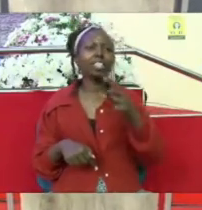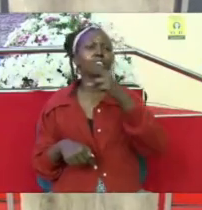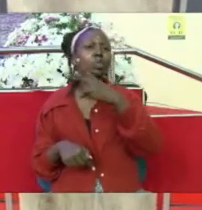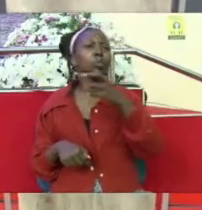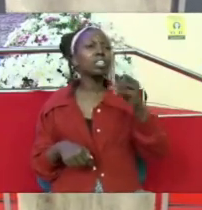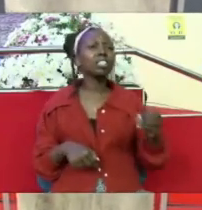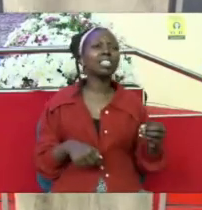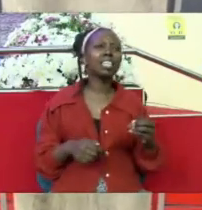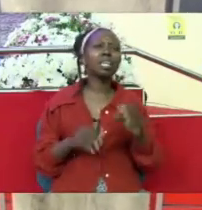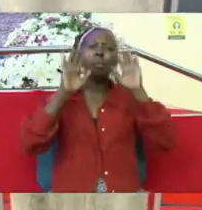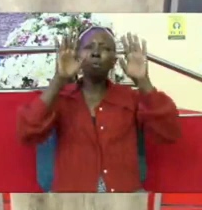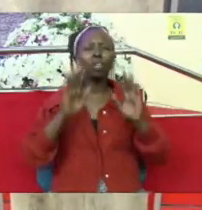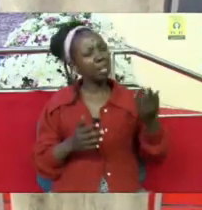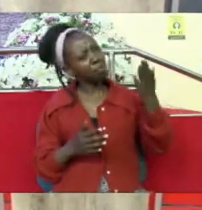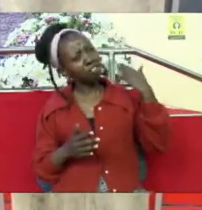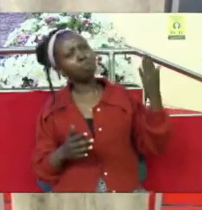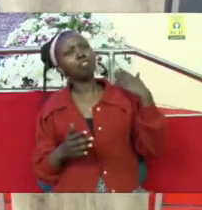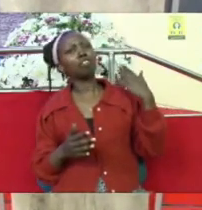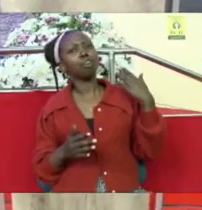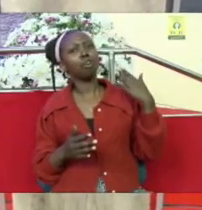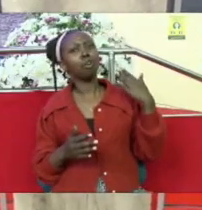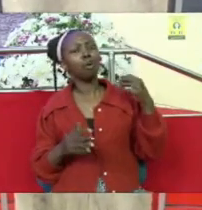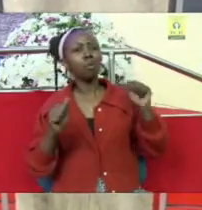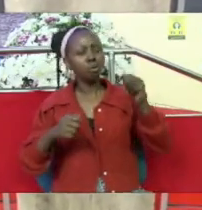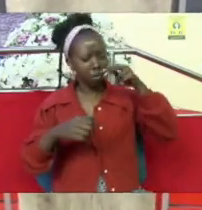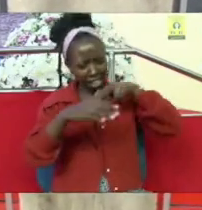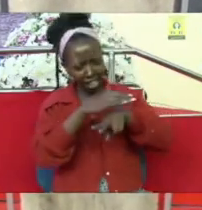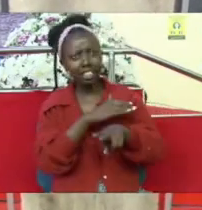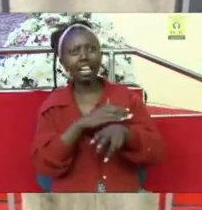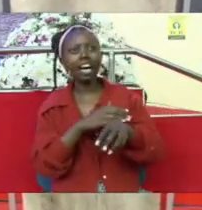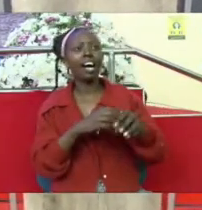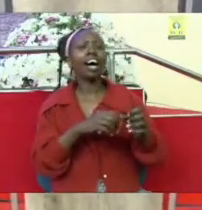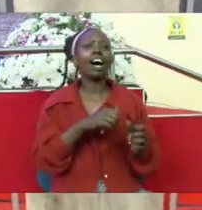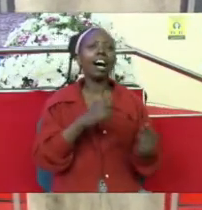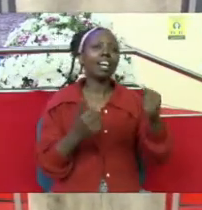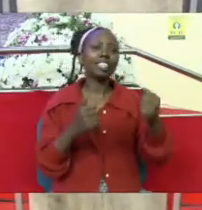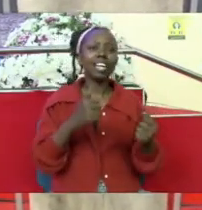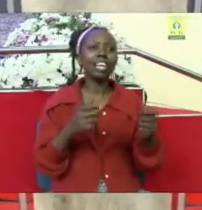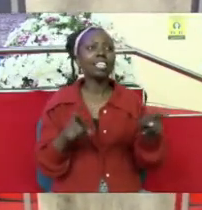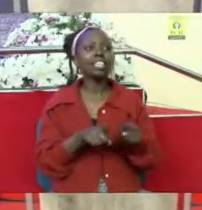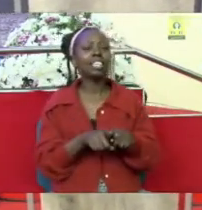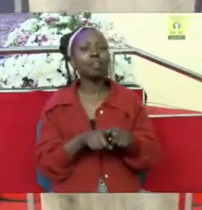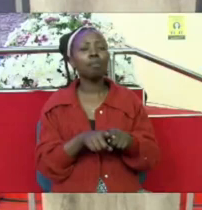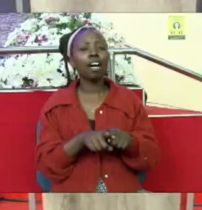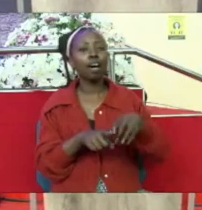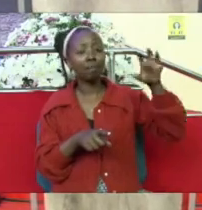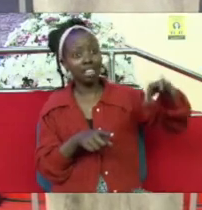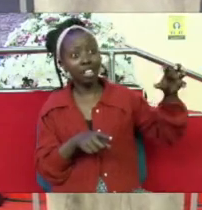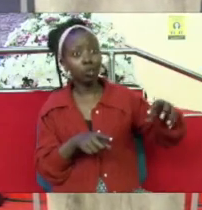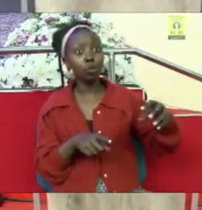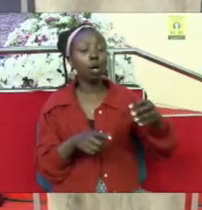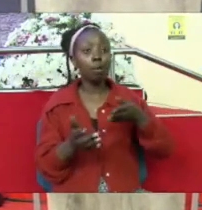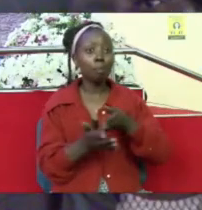Nikaingia jogoke makia. Nikalipa shilingi moja na sumni. Nikarudi Thika. Nimebakisha pesa gapi? I